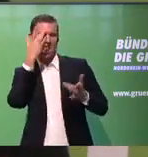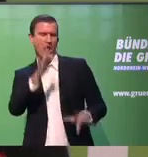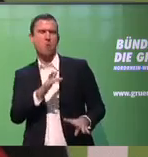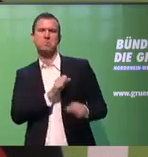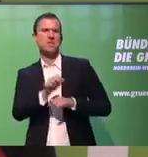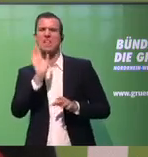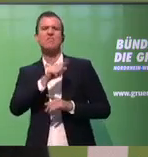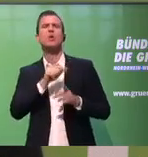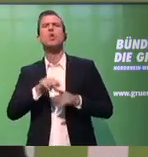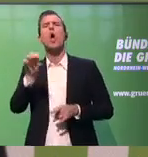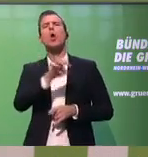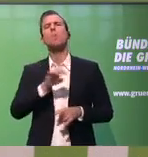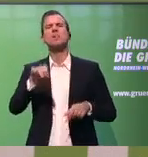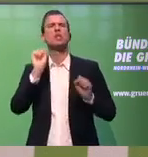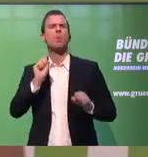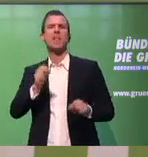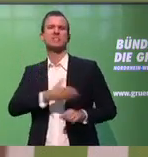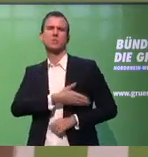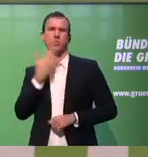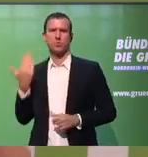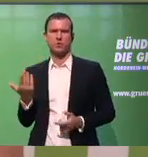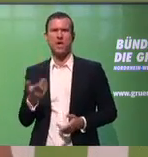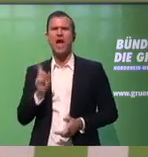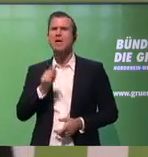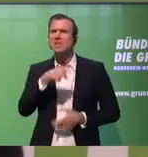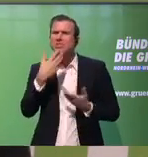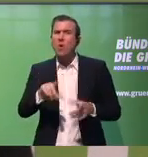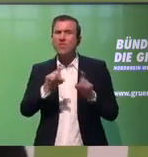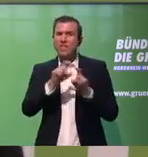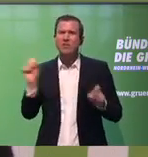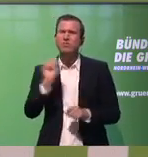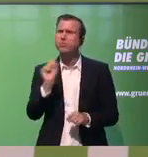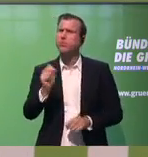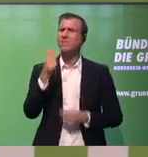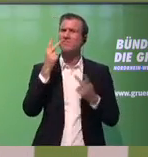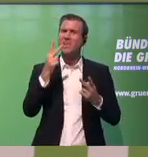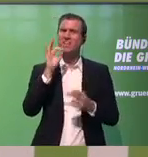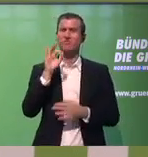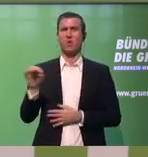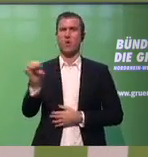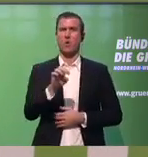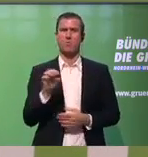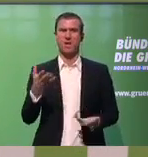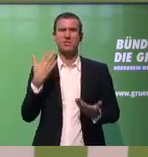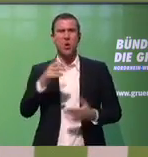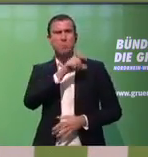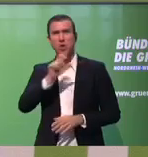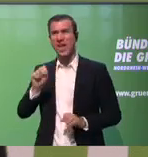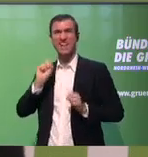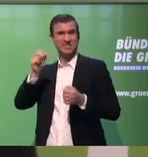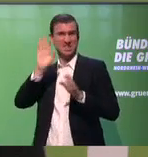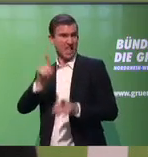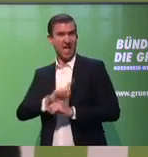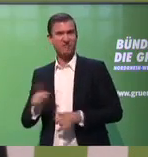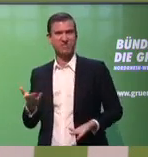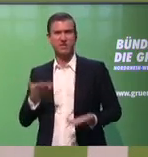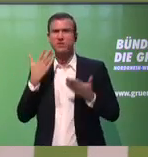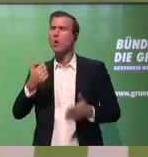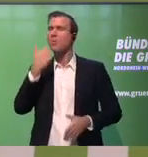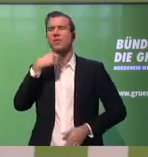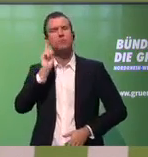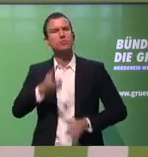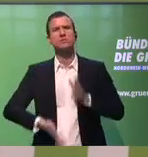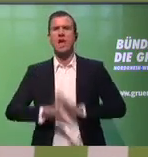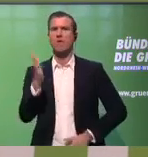eben keine europäische Kompetenz ist. Dabei ist es ein ganz wichtiges europäisches Thema. Und dazu darf es keine Bürgerinitiative geben. Das muss aufhören. Da müssen wir,